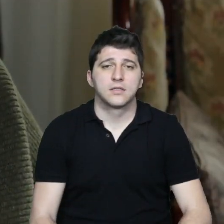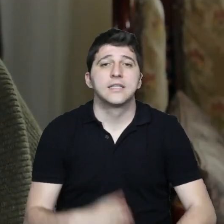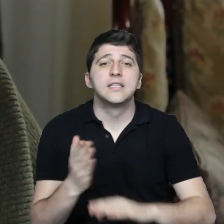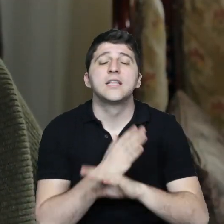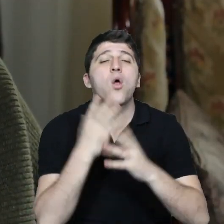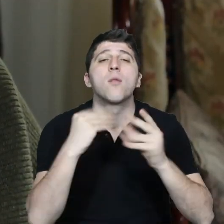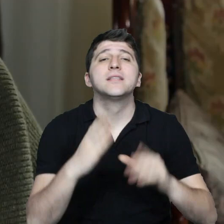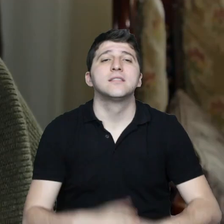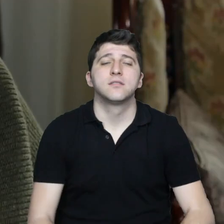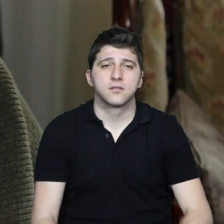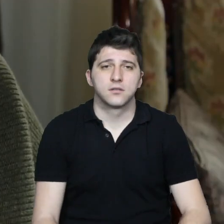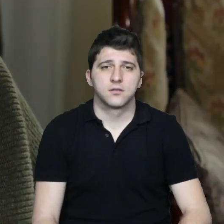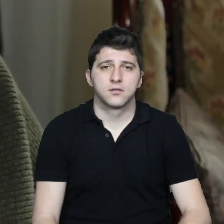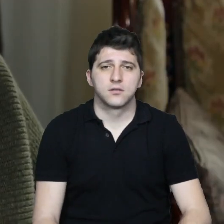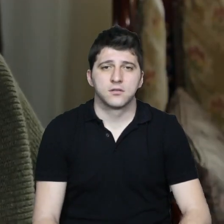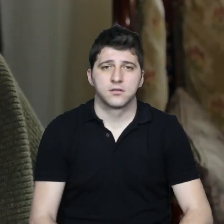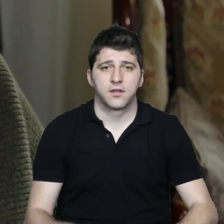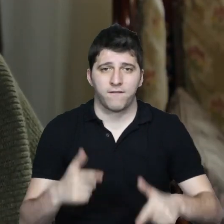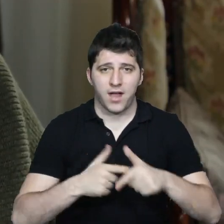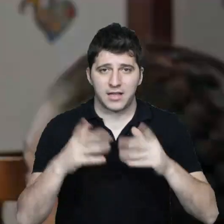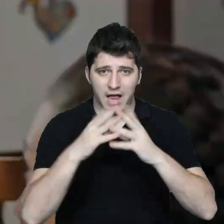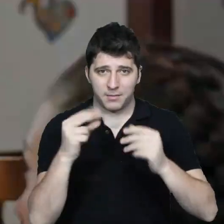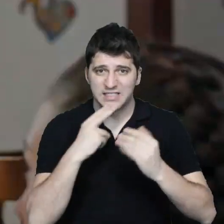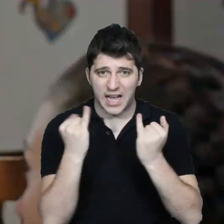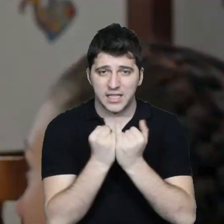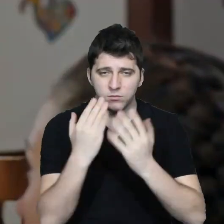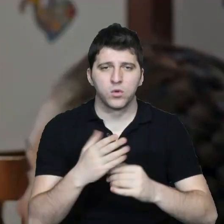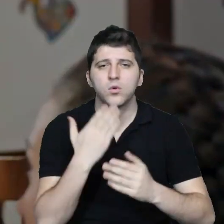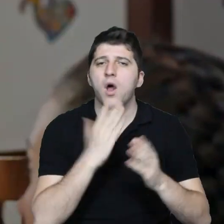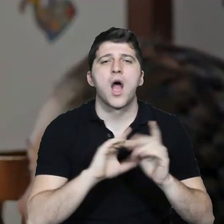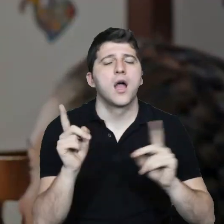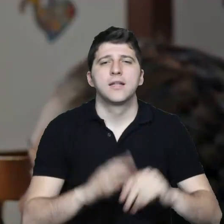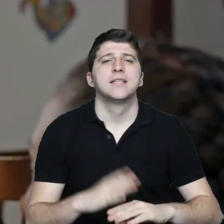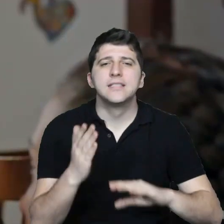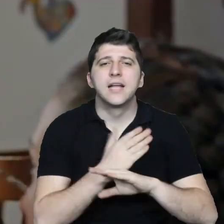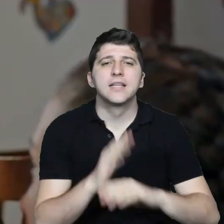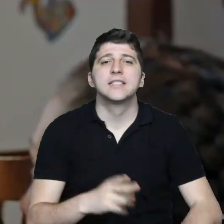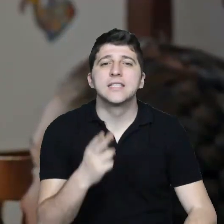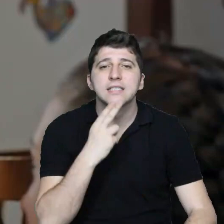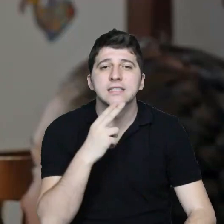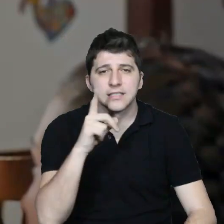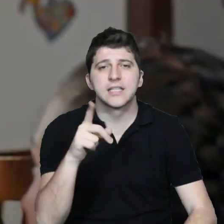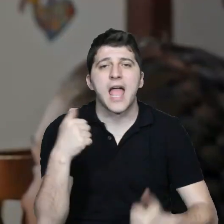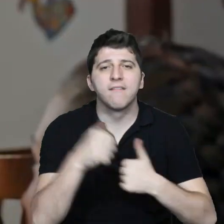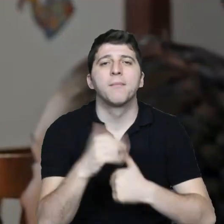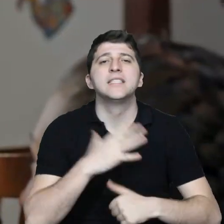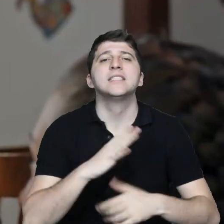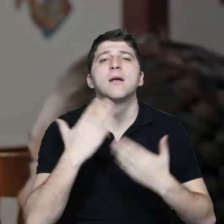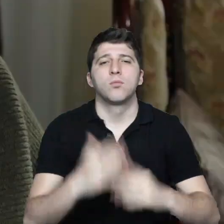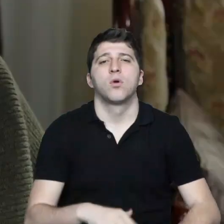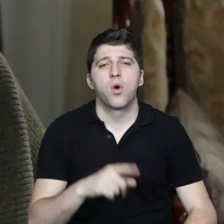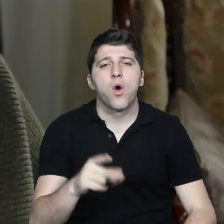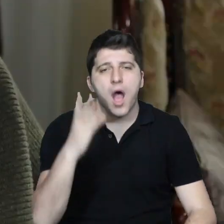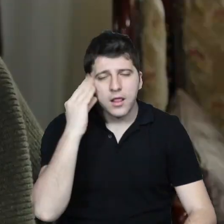Niye olmasın ki? Fatih'in kayıp kız kardeşim o. Hayır, çünkü kız da evlenmek istemiyor yani